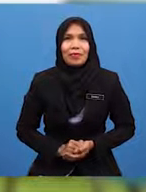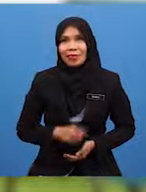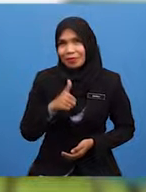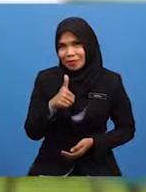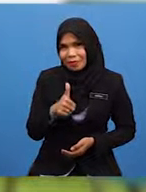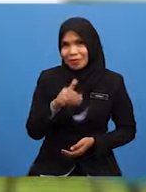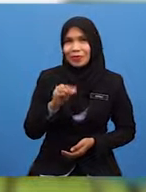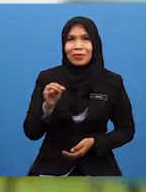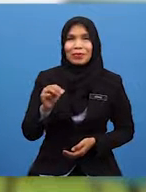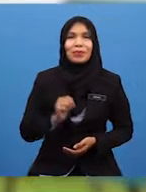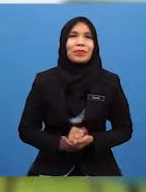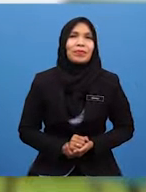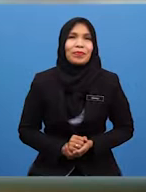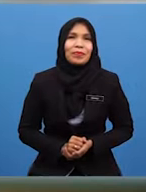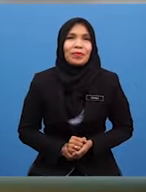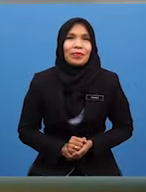Bagus, murid-murid.